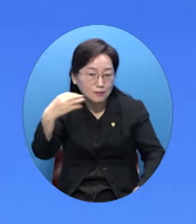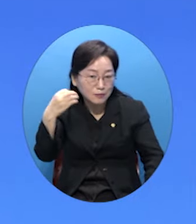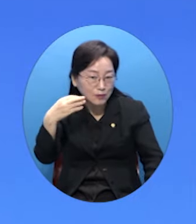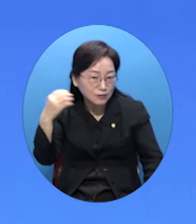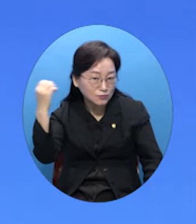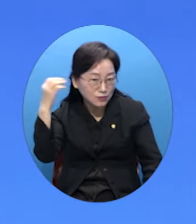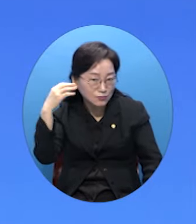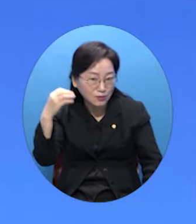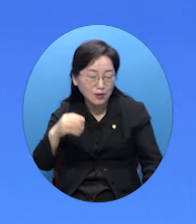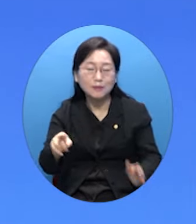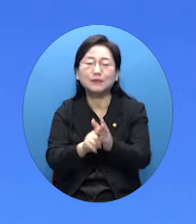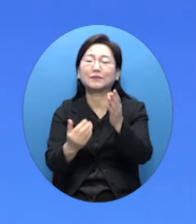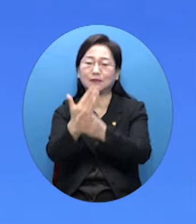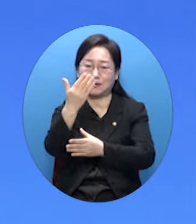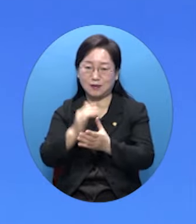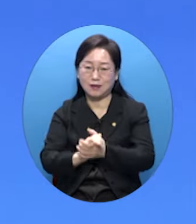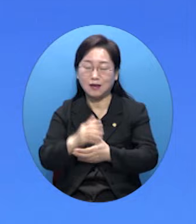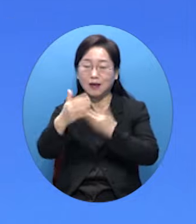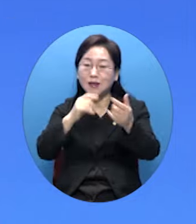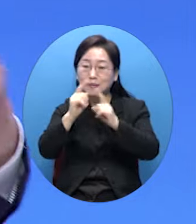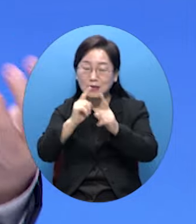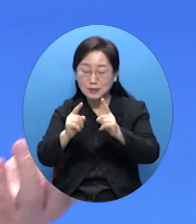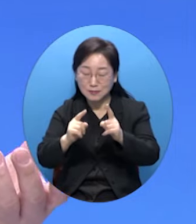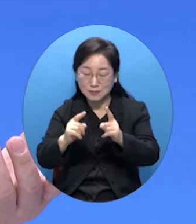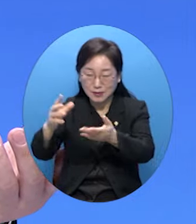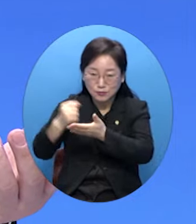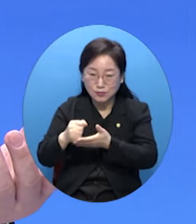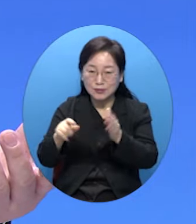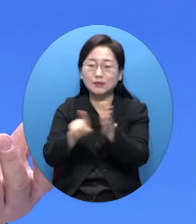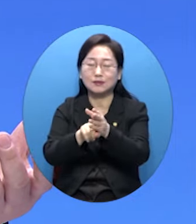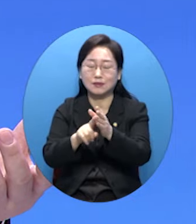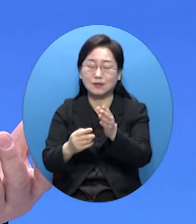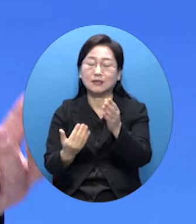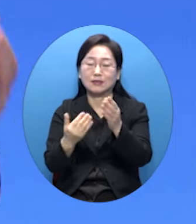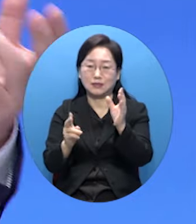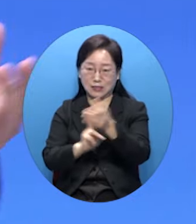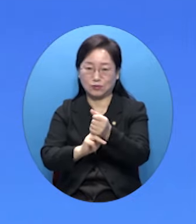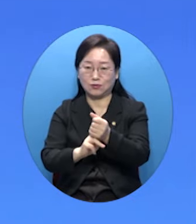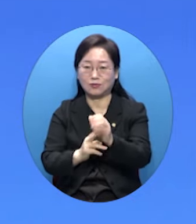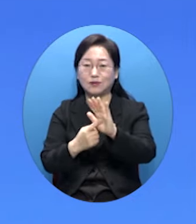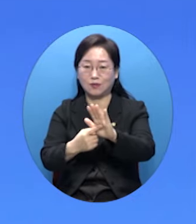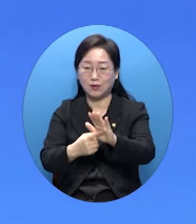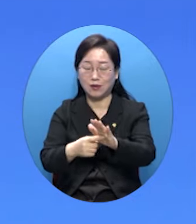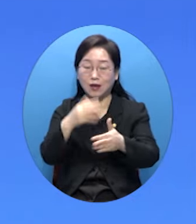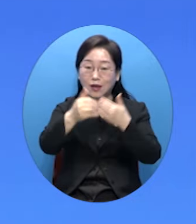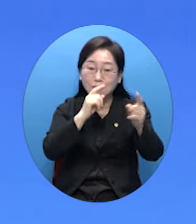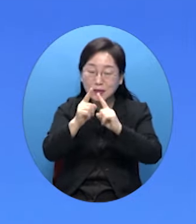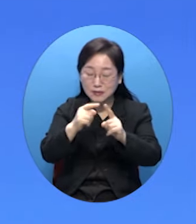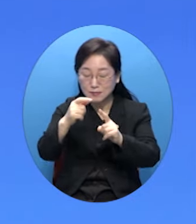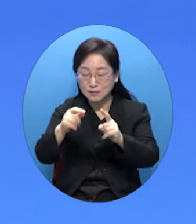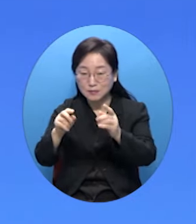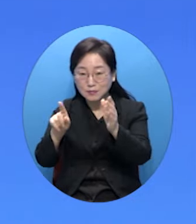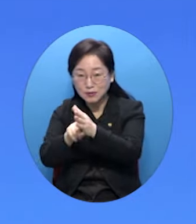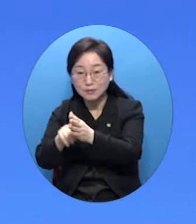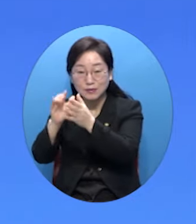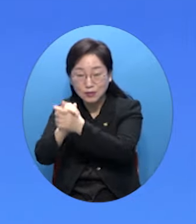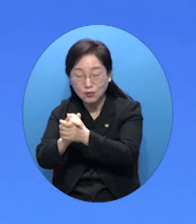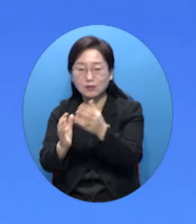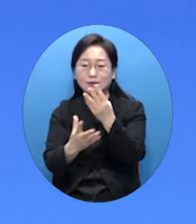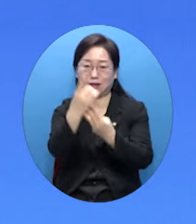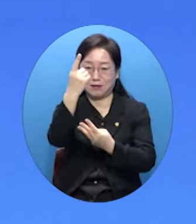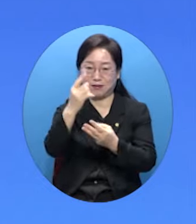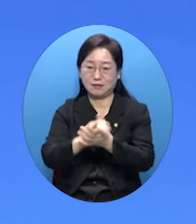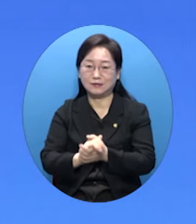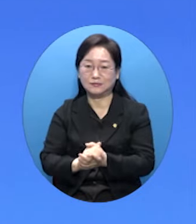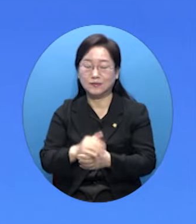그 음성을 듣고 내게 믿음이 생기기 때문에 그 믿음이 내게 기적을 만들어내기 때문에 그러니까 말씀, 믿음, 기적은 하나로 같이 가는 것입니다.